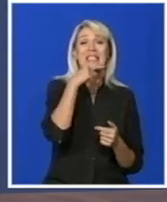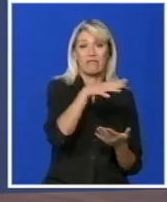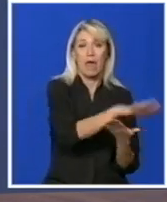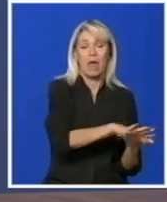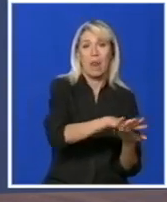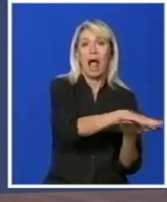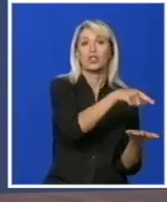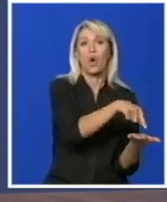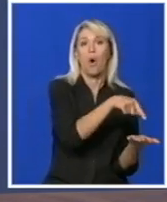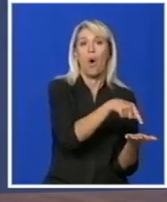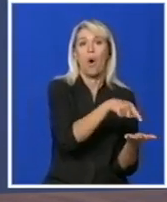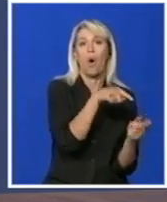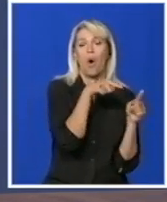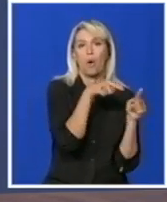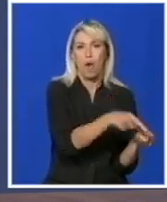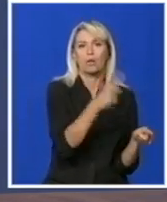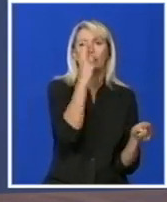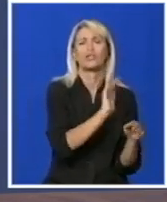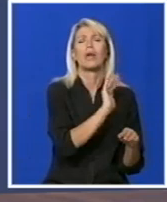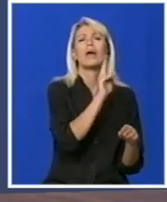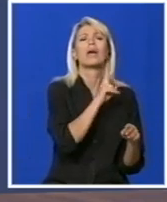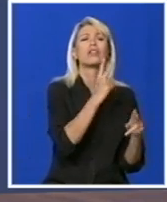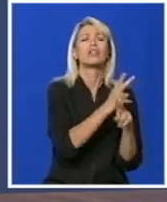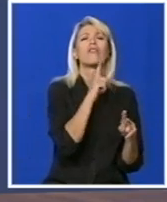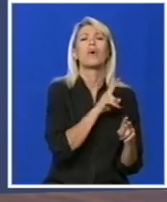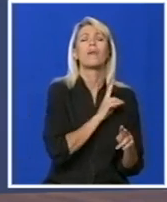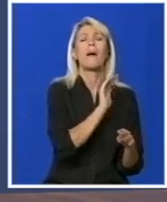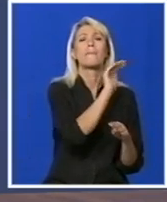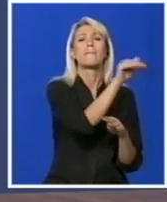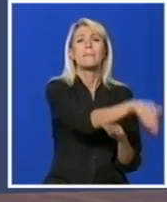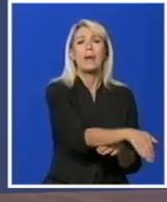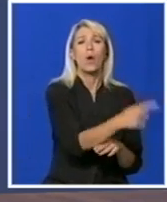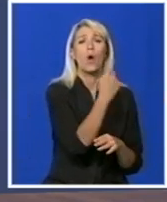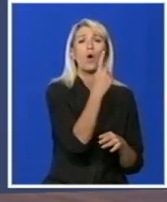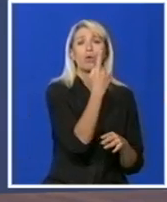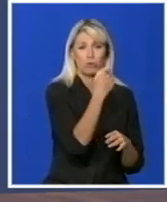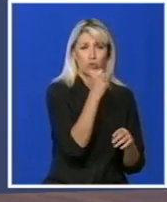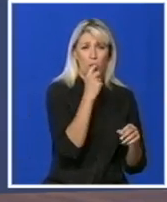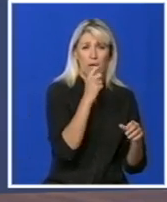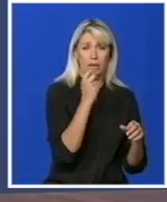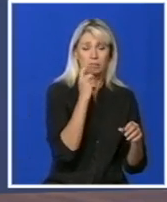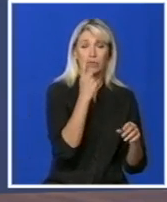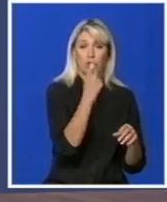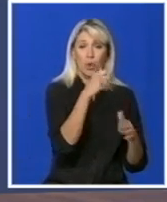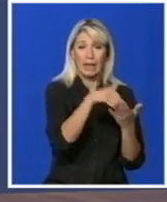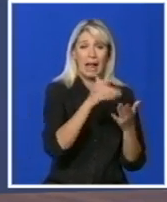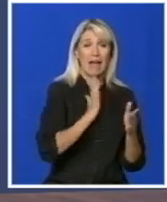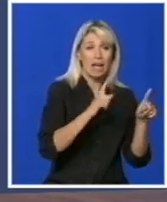tako kažem, u kumulativnoj incidenciji iznad 100.000 imaju 25 i više na